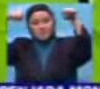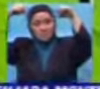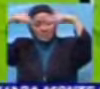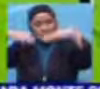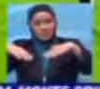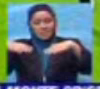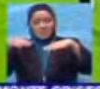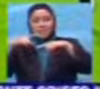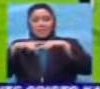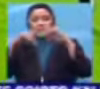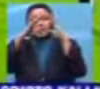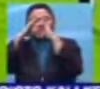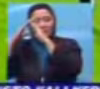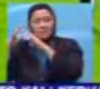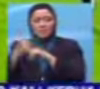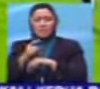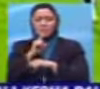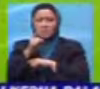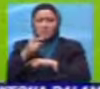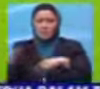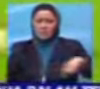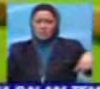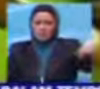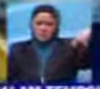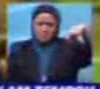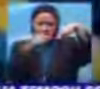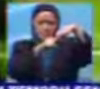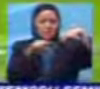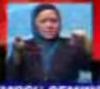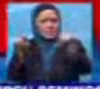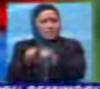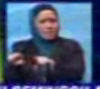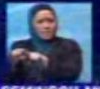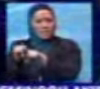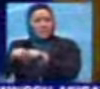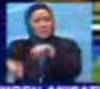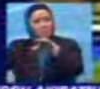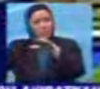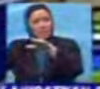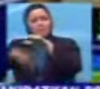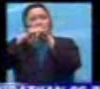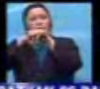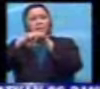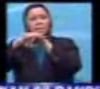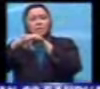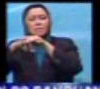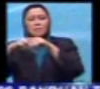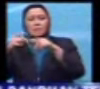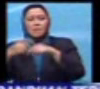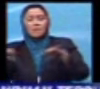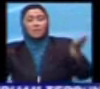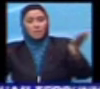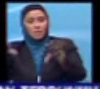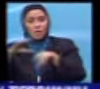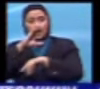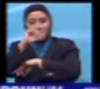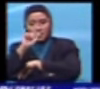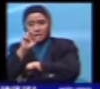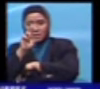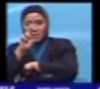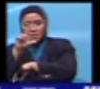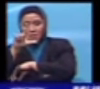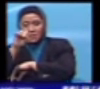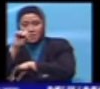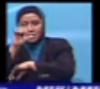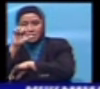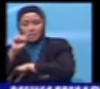sepakan percuma itu hampir menyamai tendangan percuma dilakukan oleh legenda bola sepak Brazil Roberto Carlos pada